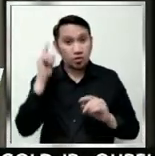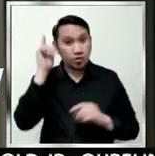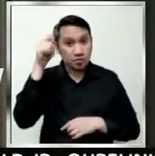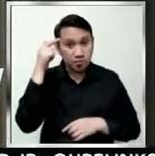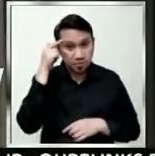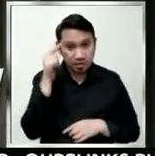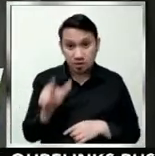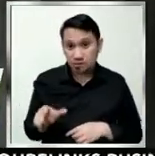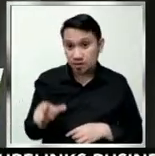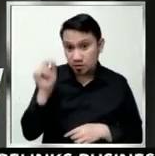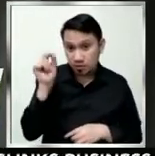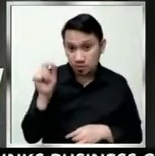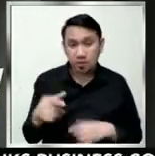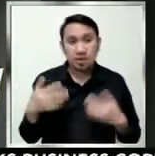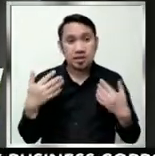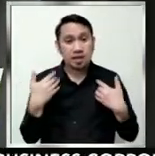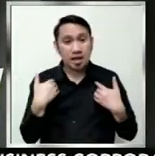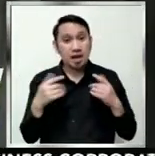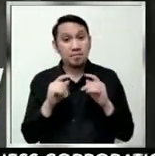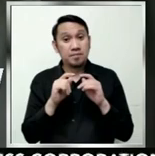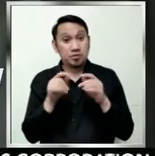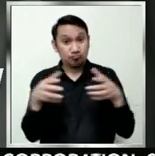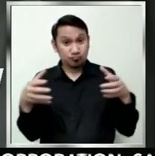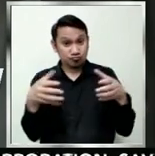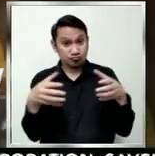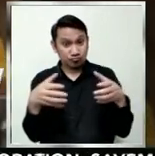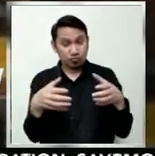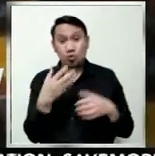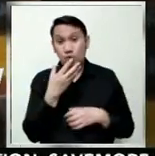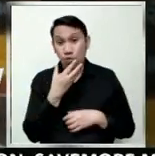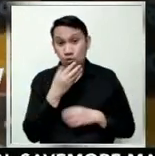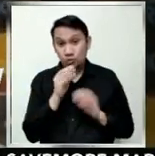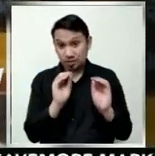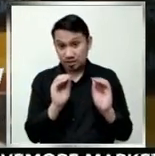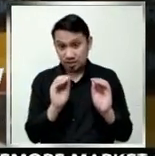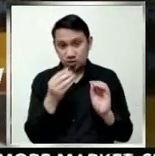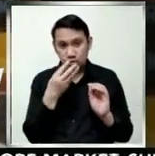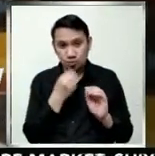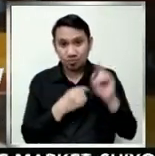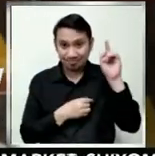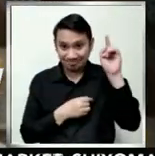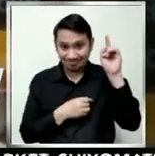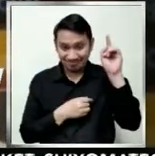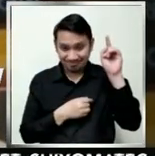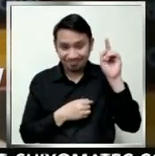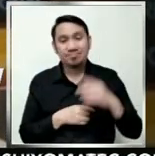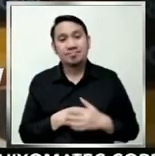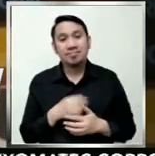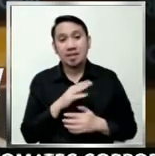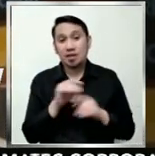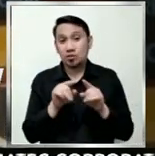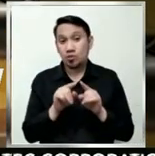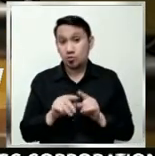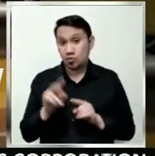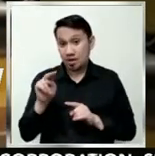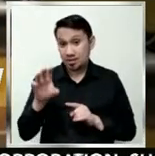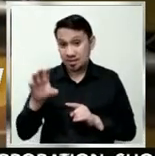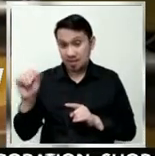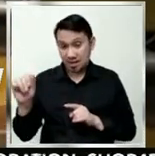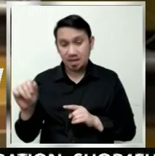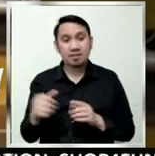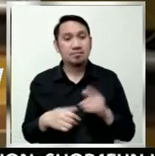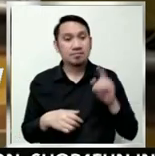ng basketball tip sa sports clinic si basketball legend Ronnie Magsanok, NCAA players Warren Bonifacio ng